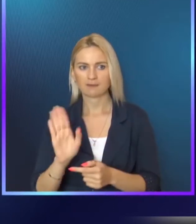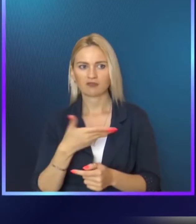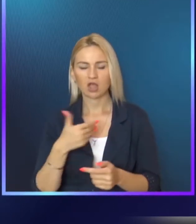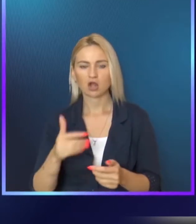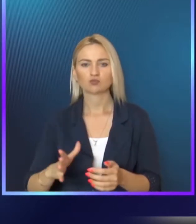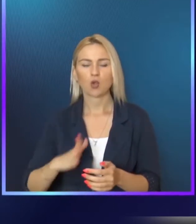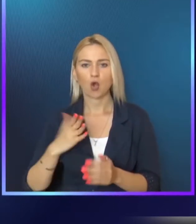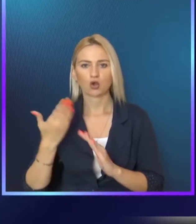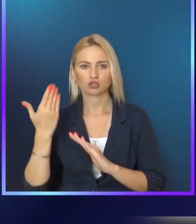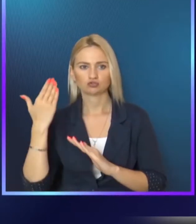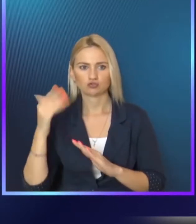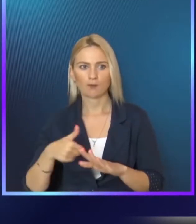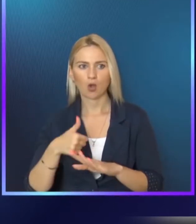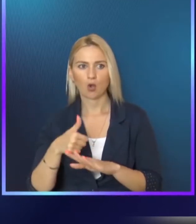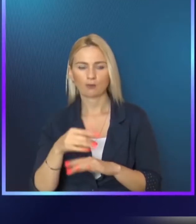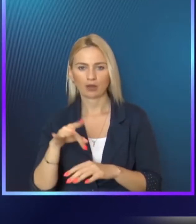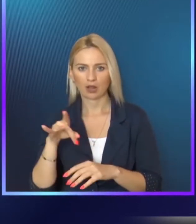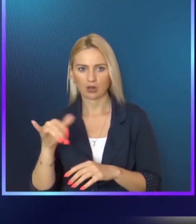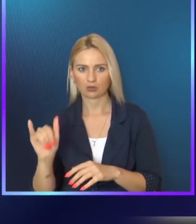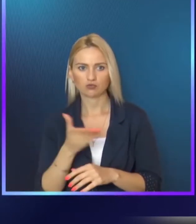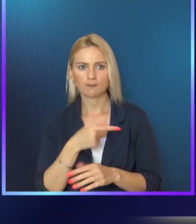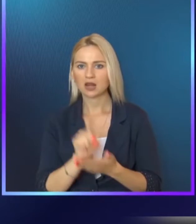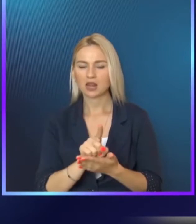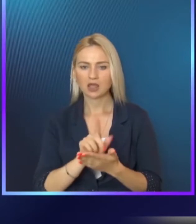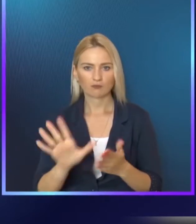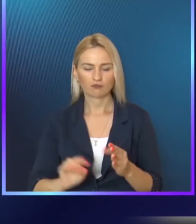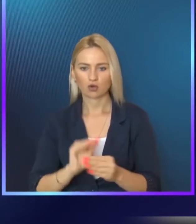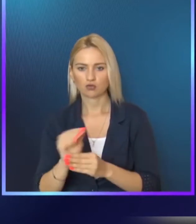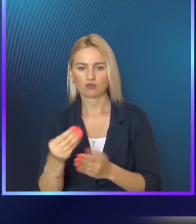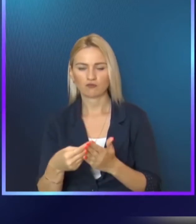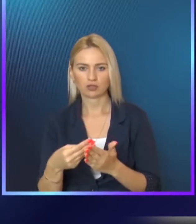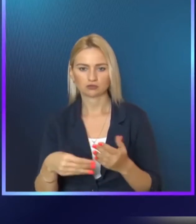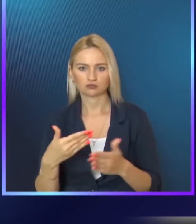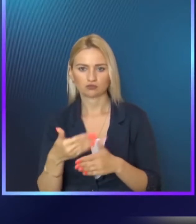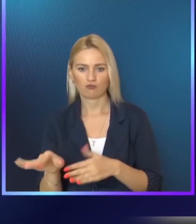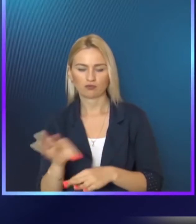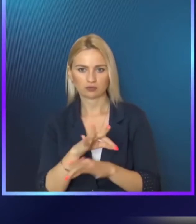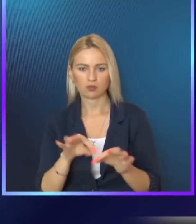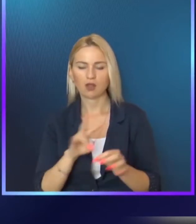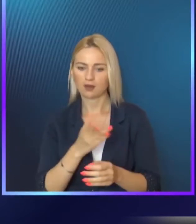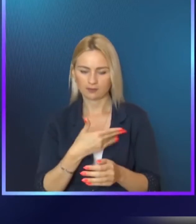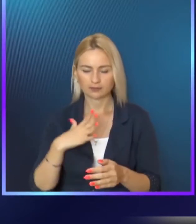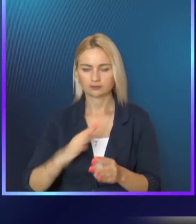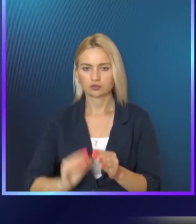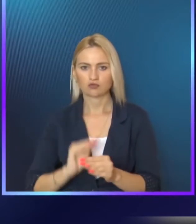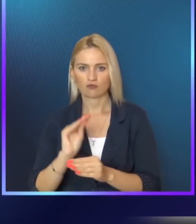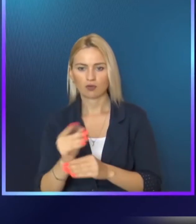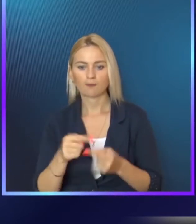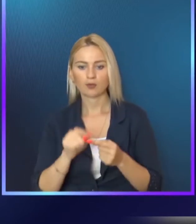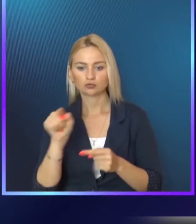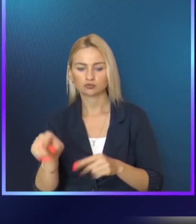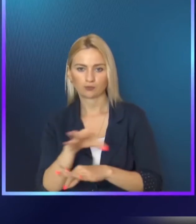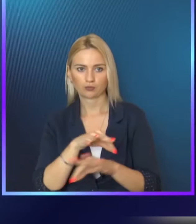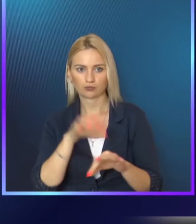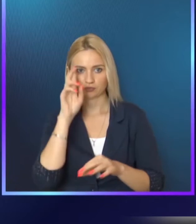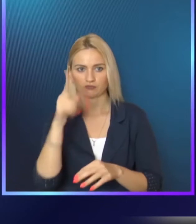губернатору. Про те, що ми не повинні були дофінансувати цей проєкт, але ми його дофінансували. І по цьому проєкту, по державному,